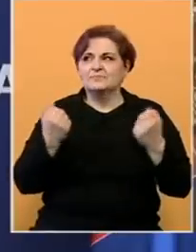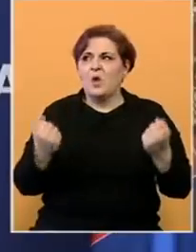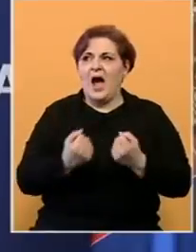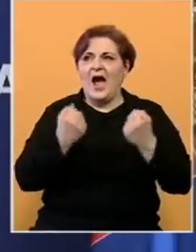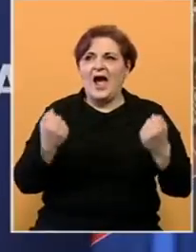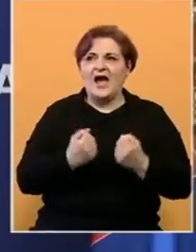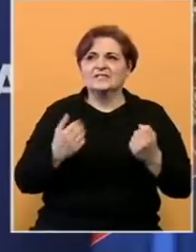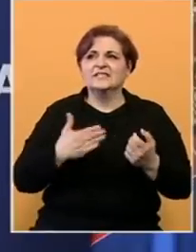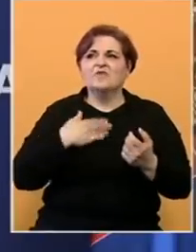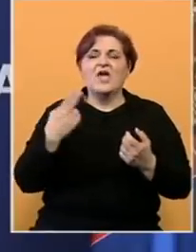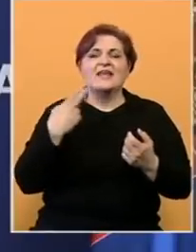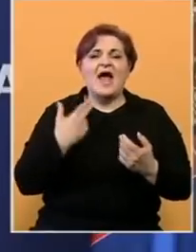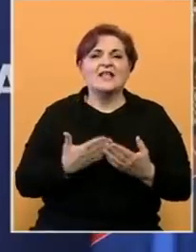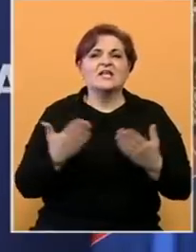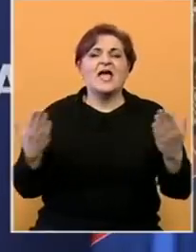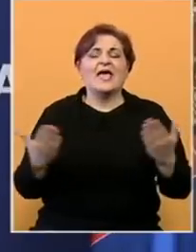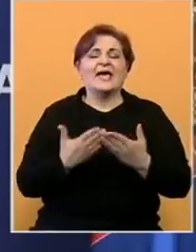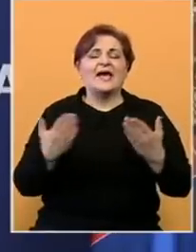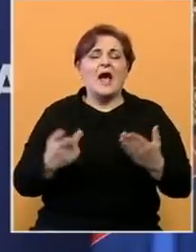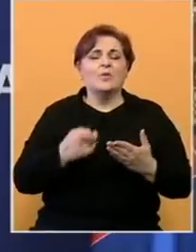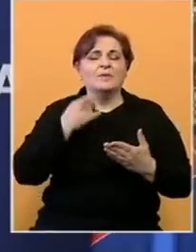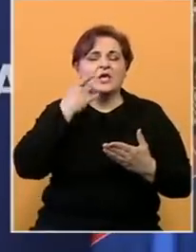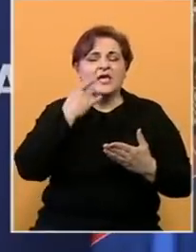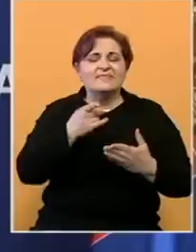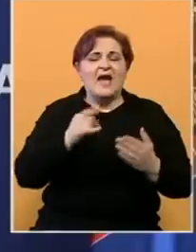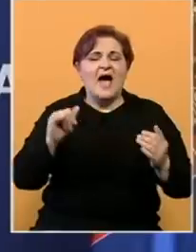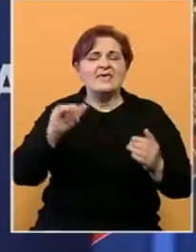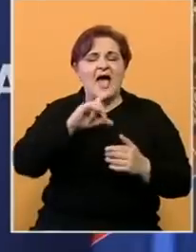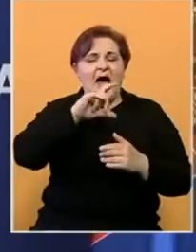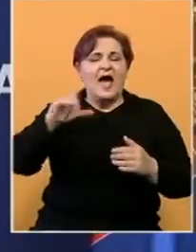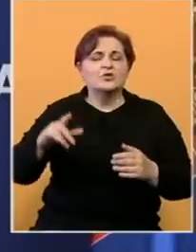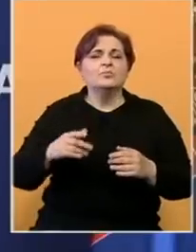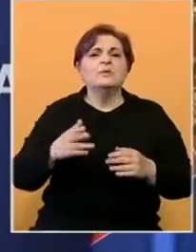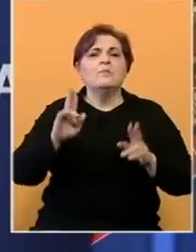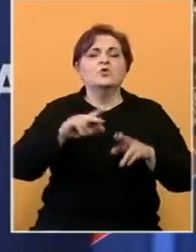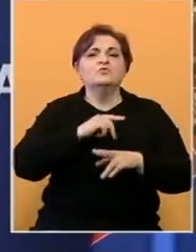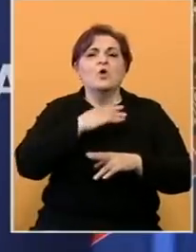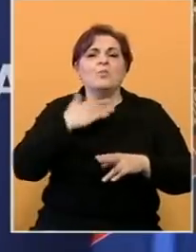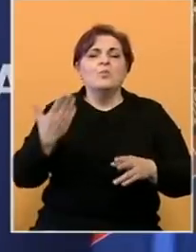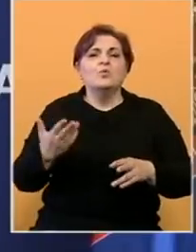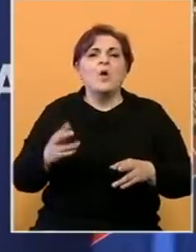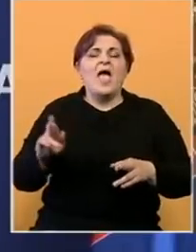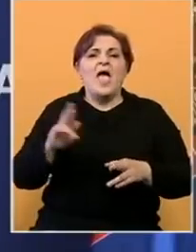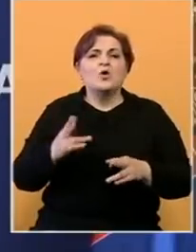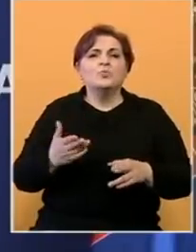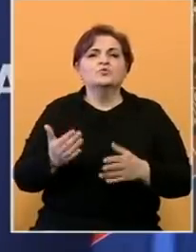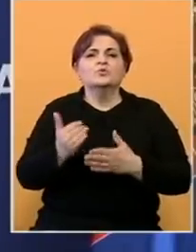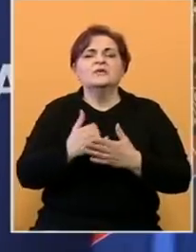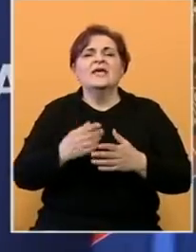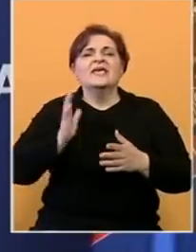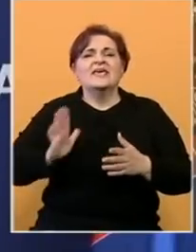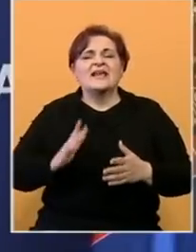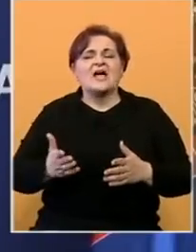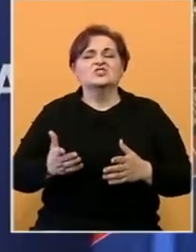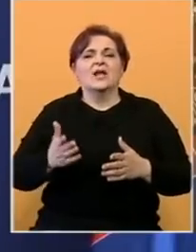aktivnosti i svoje nadležnosti kako bi taj aerodrom mogao da doživi punu ekonomsku eksploataciju na radost građana i Republike Srbije